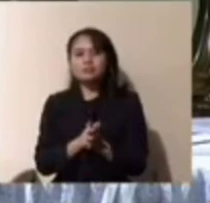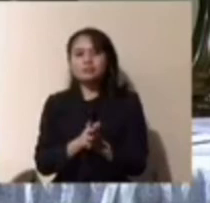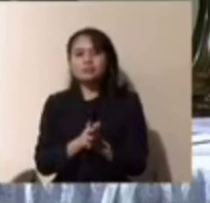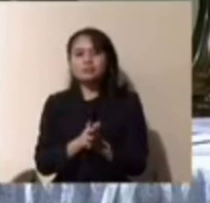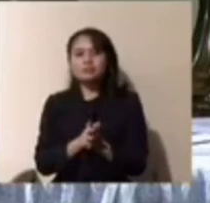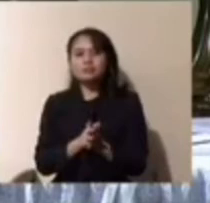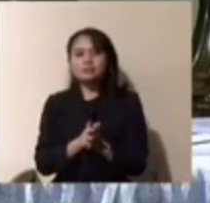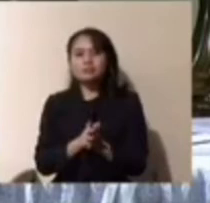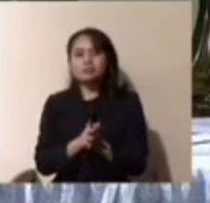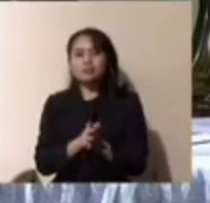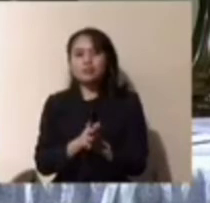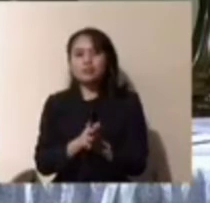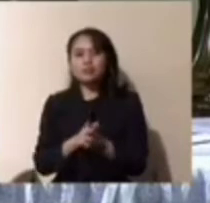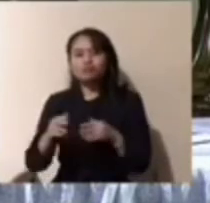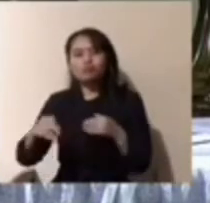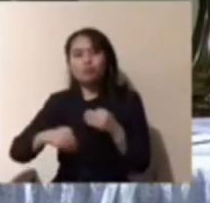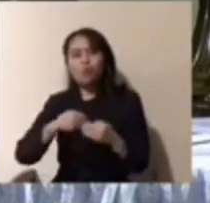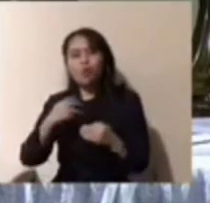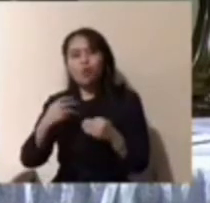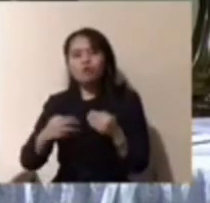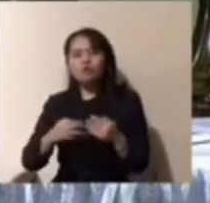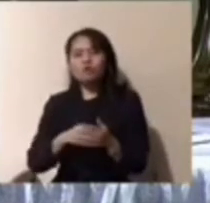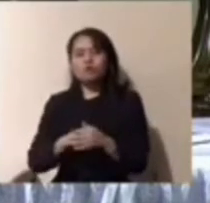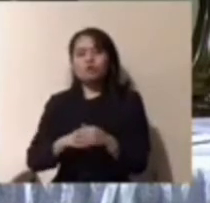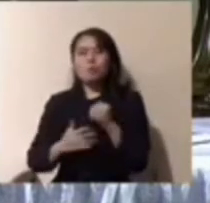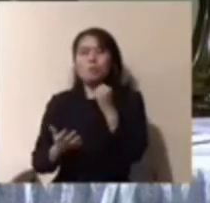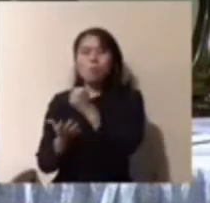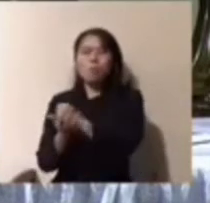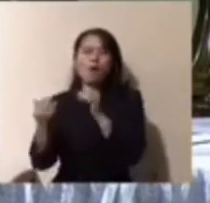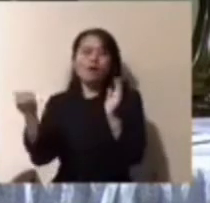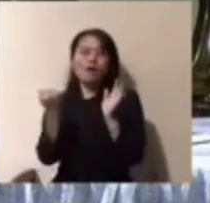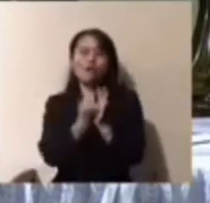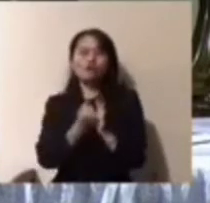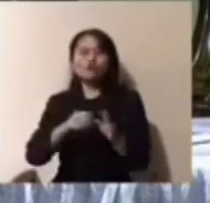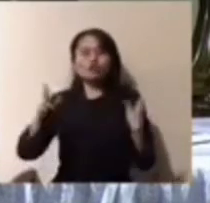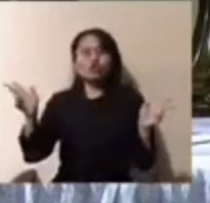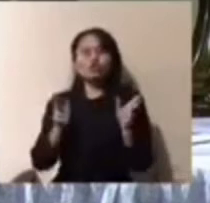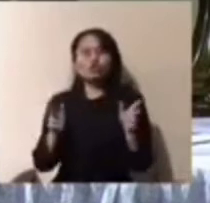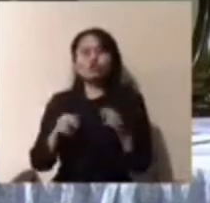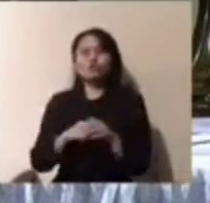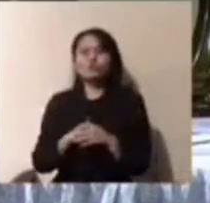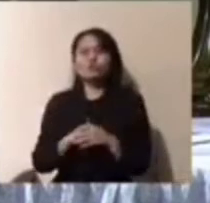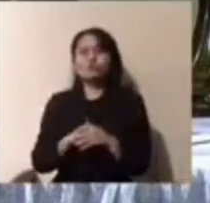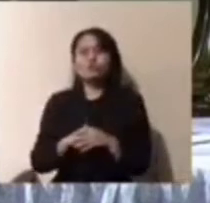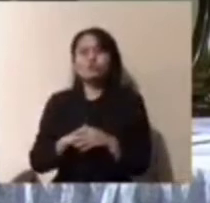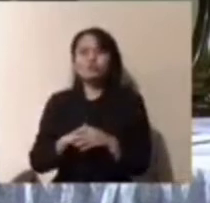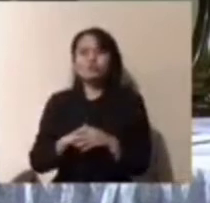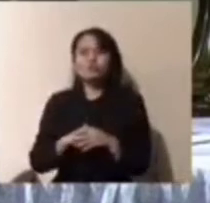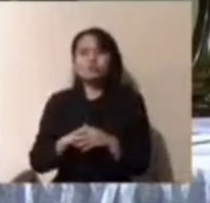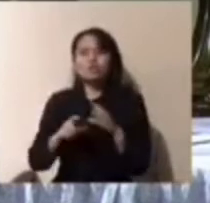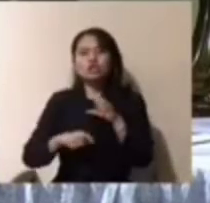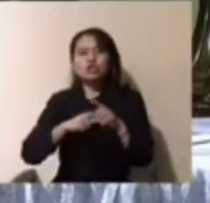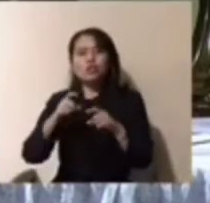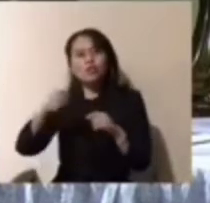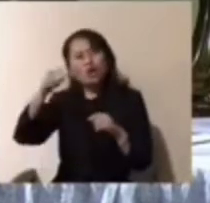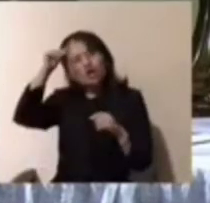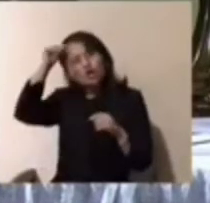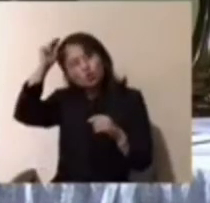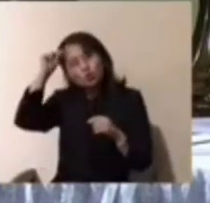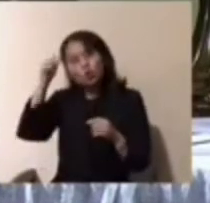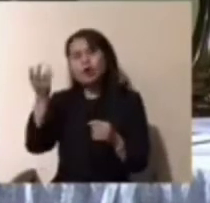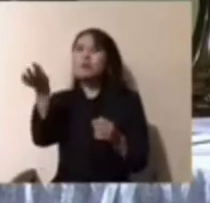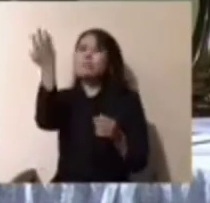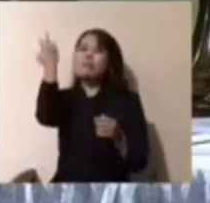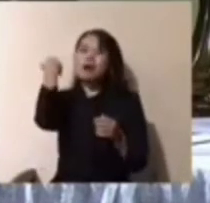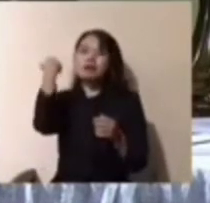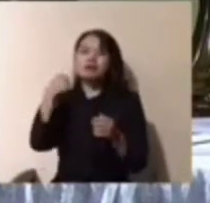Di dalam proses yang akhirnya membawa Yesus ke salib, yang kisahnya kita renungkan kemarin pada hari